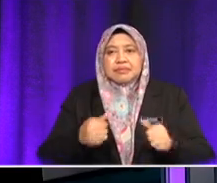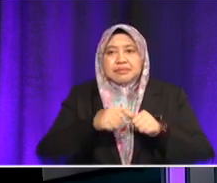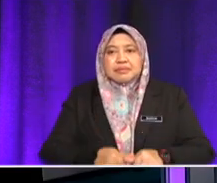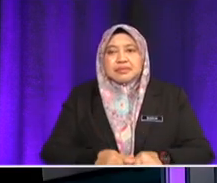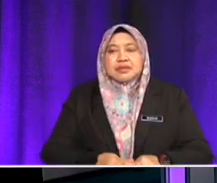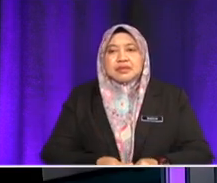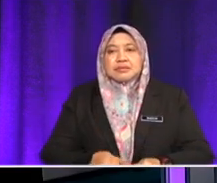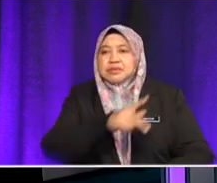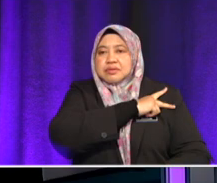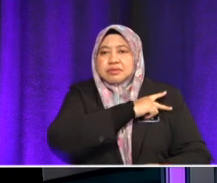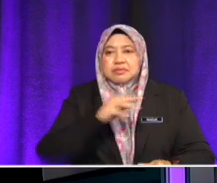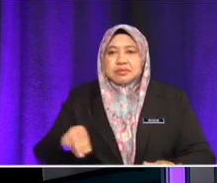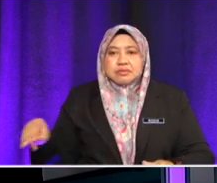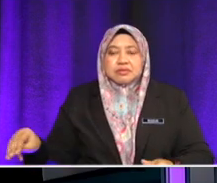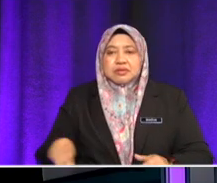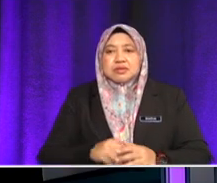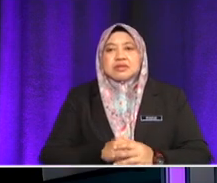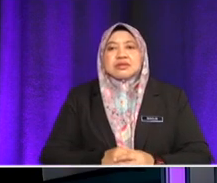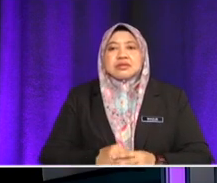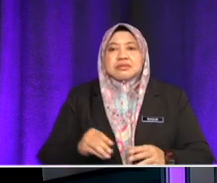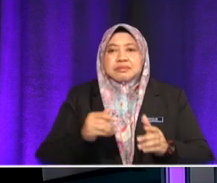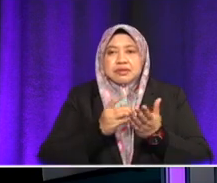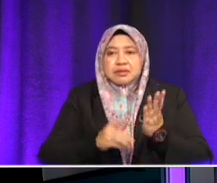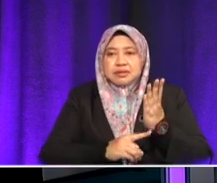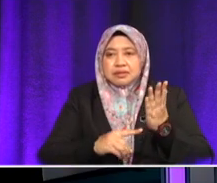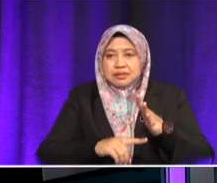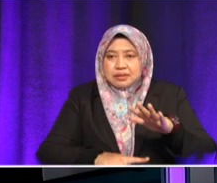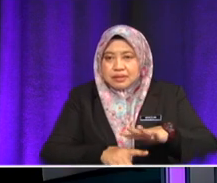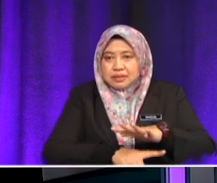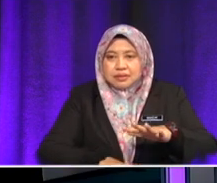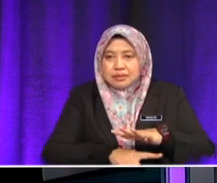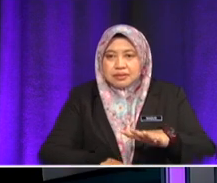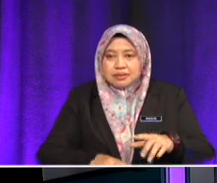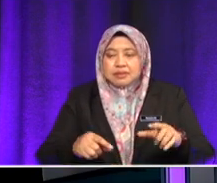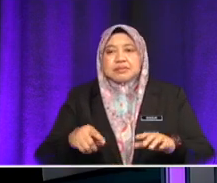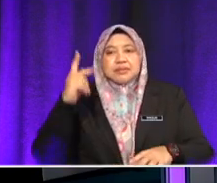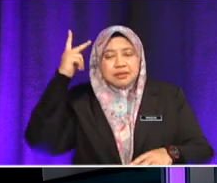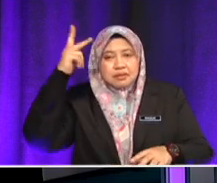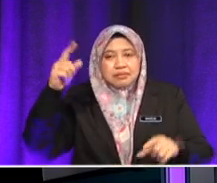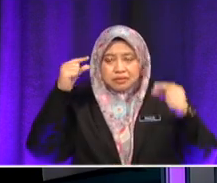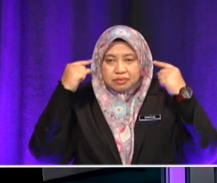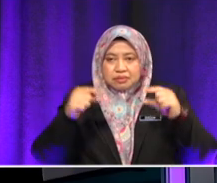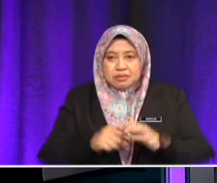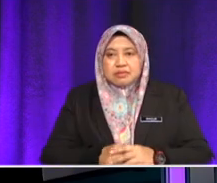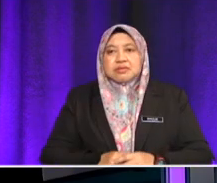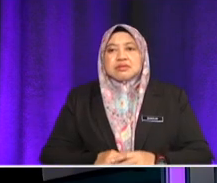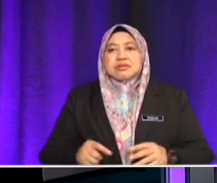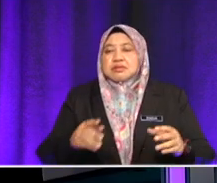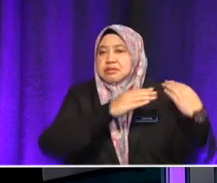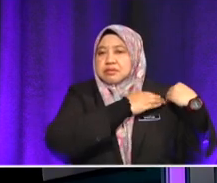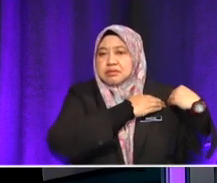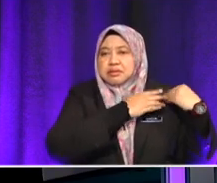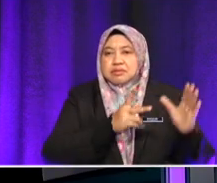penguasaan ataupun standar prestasi seseorang murid Berdasarkan pengalaman dia sebagai seorang guru dan kemudian tanggung jawab